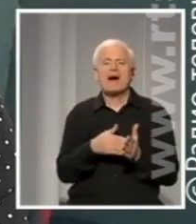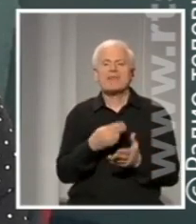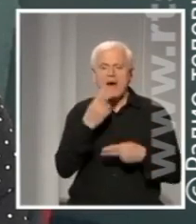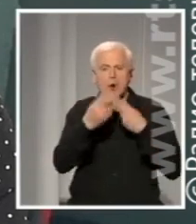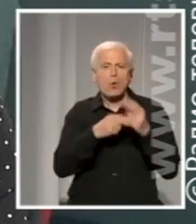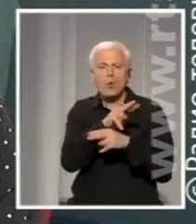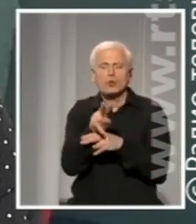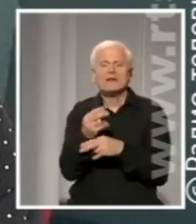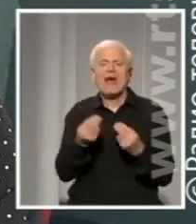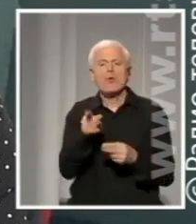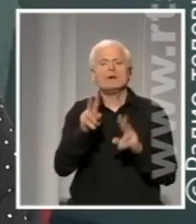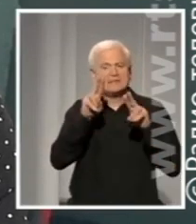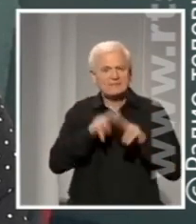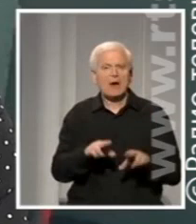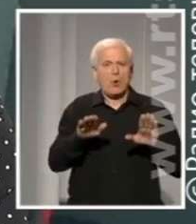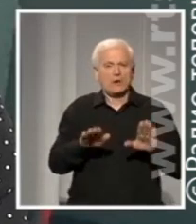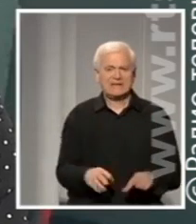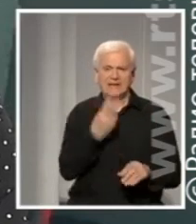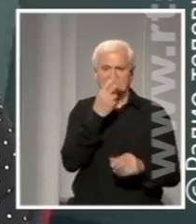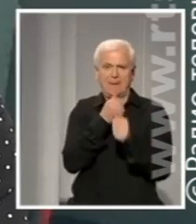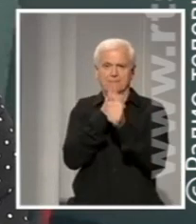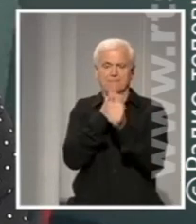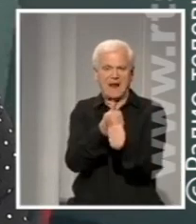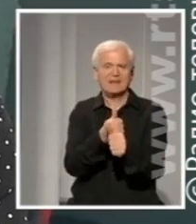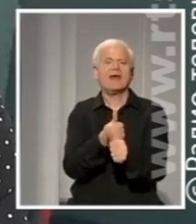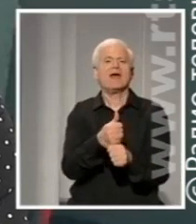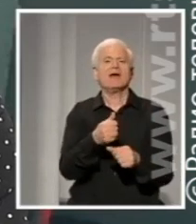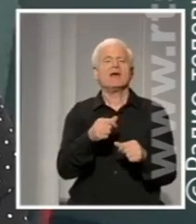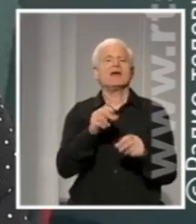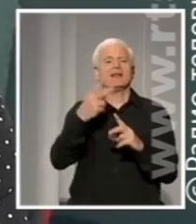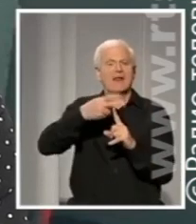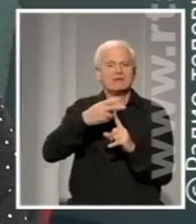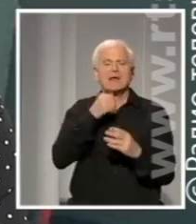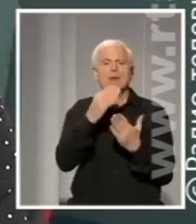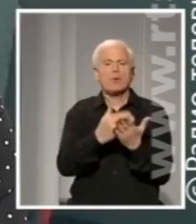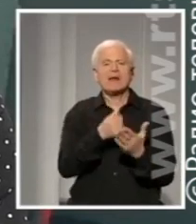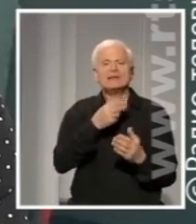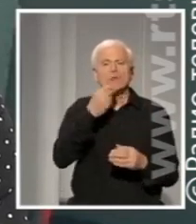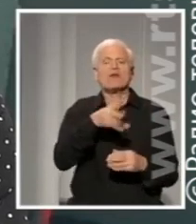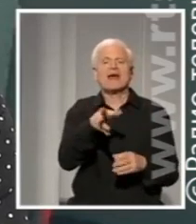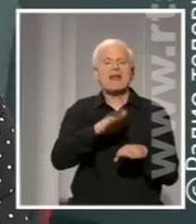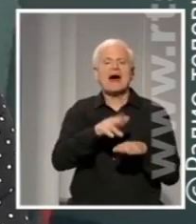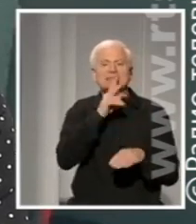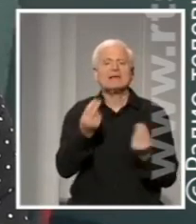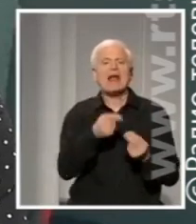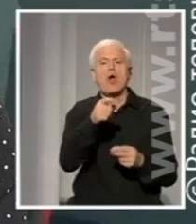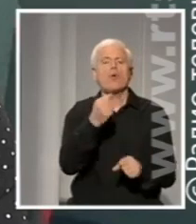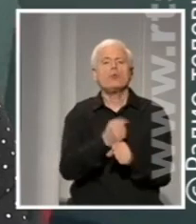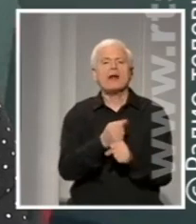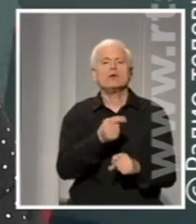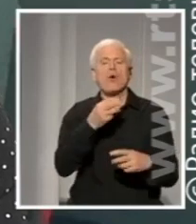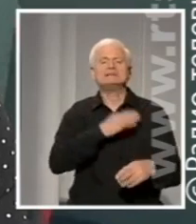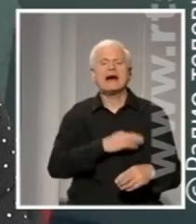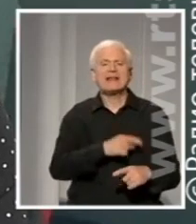provode vreme na nekom drugom mestu i da ne prate instrukcije i da ne odgovaraju na zahteve. Znači, da li je on uradio zadatak tačno